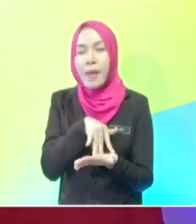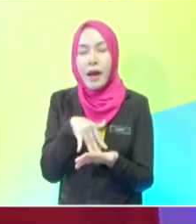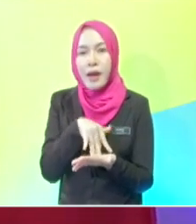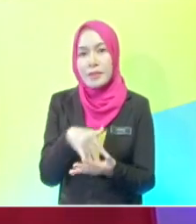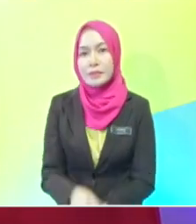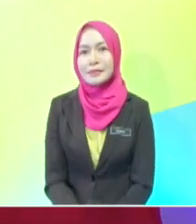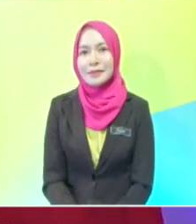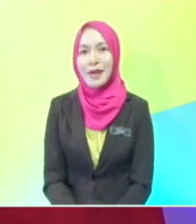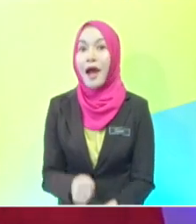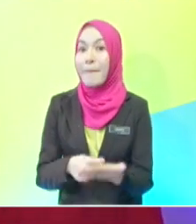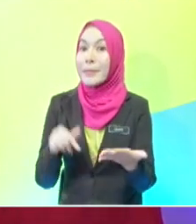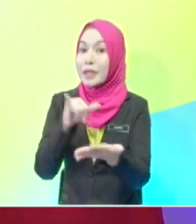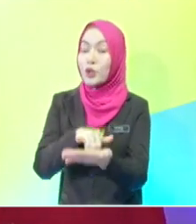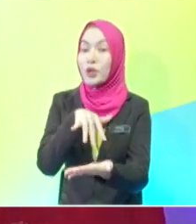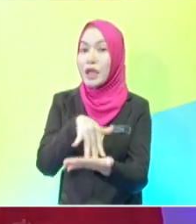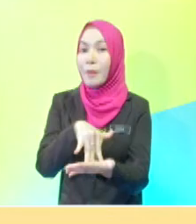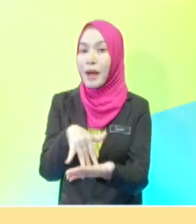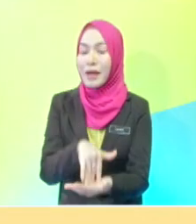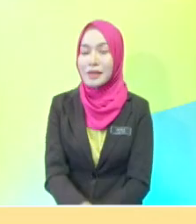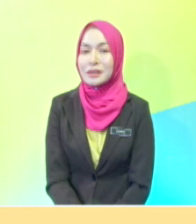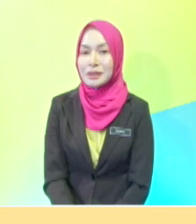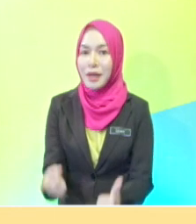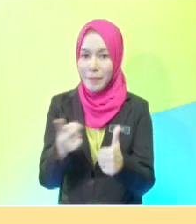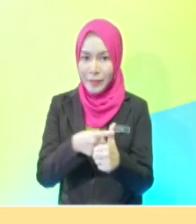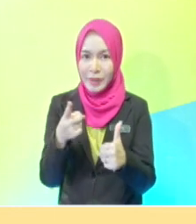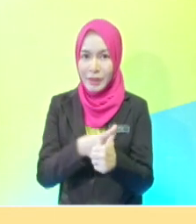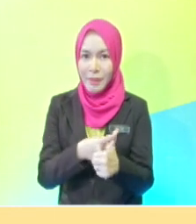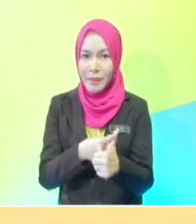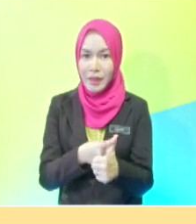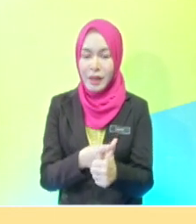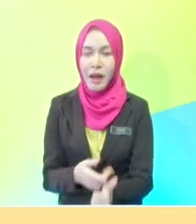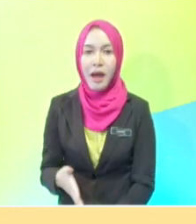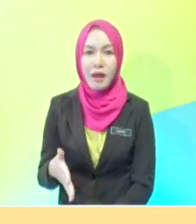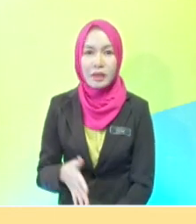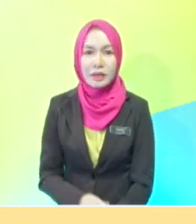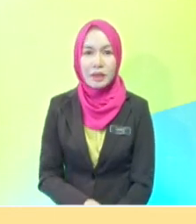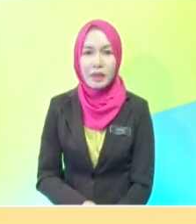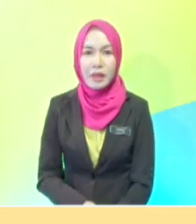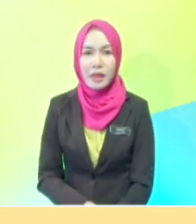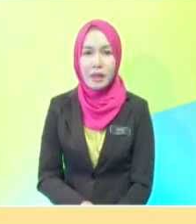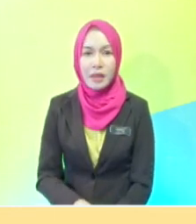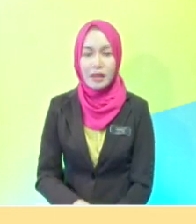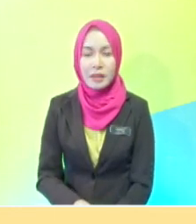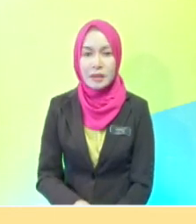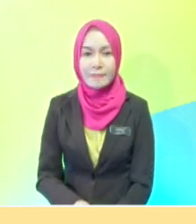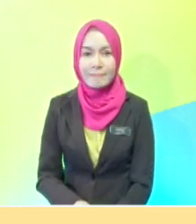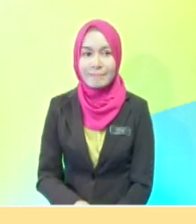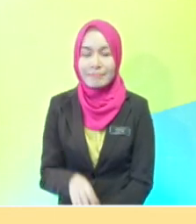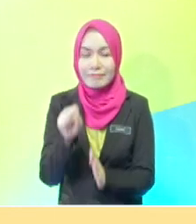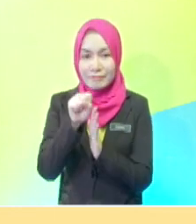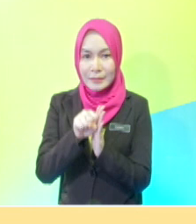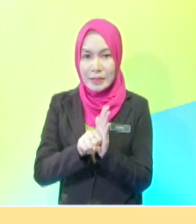yang pertama spesies mulai jadi akan terancam Oke tadi kita kata